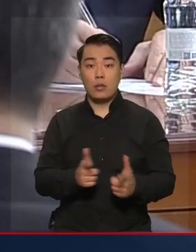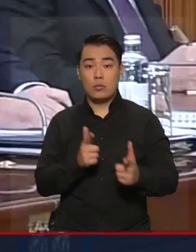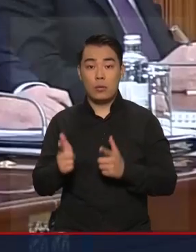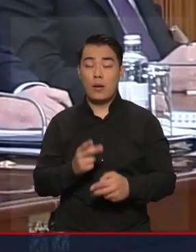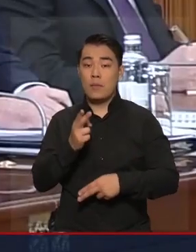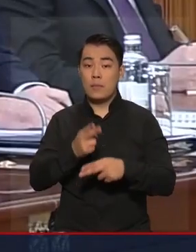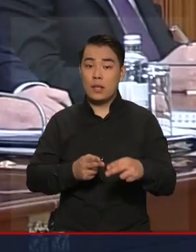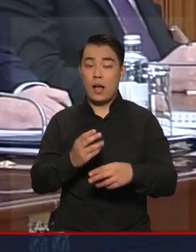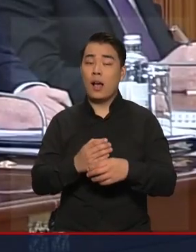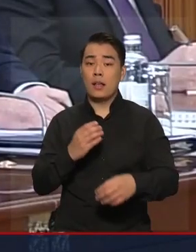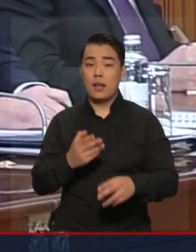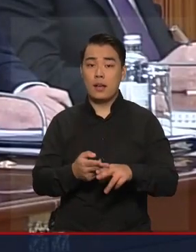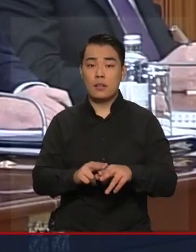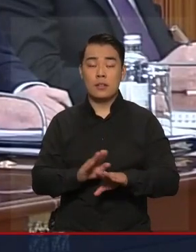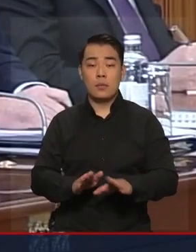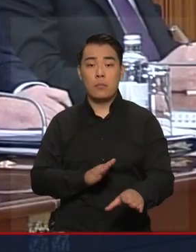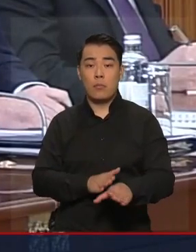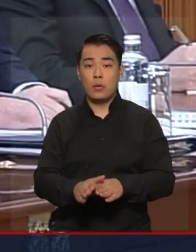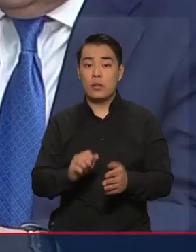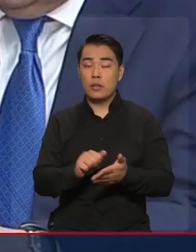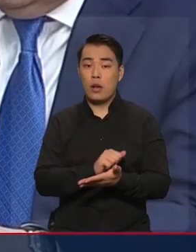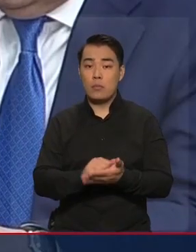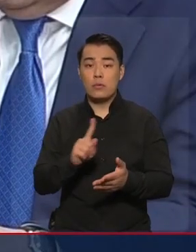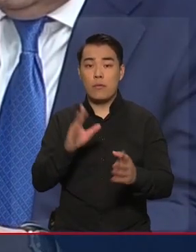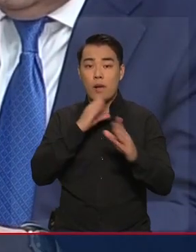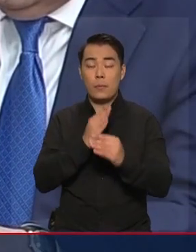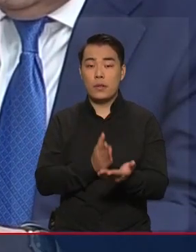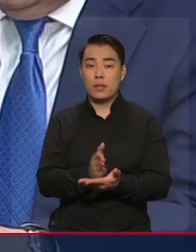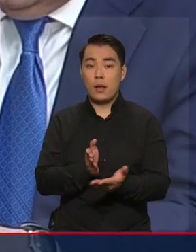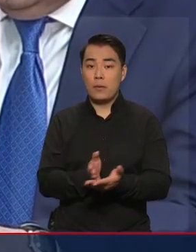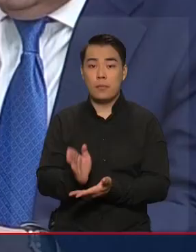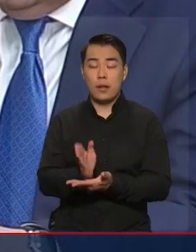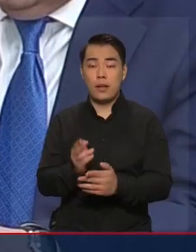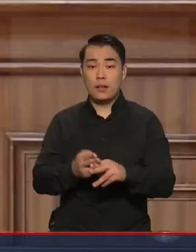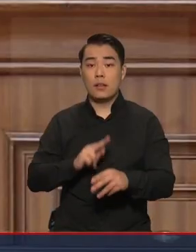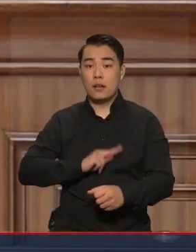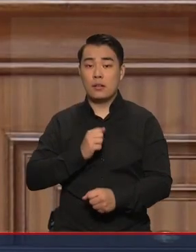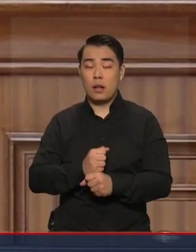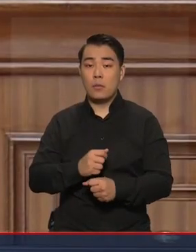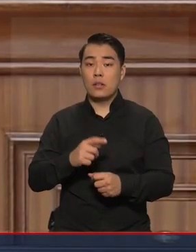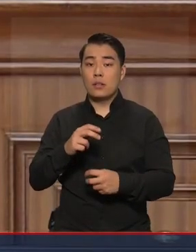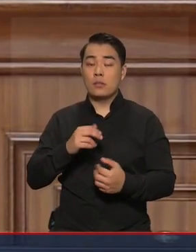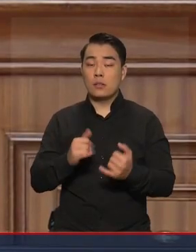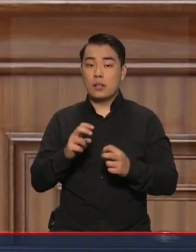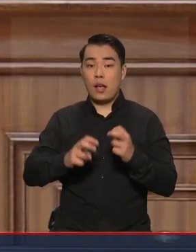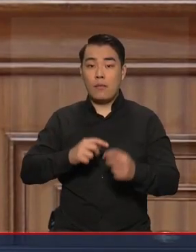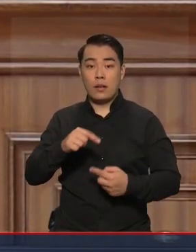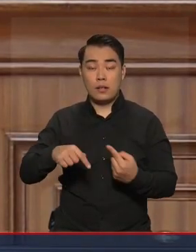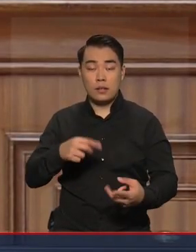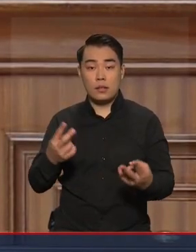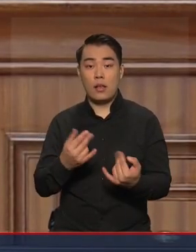из металлов – это далеко не полный перечень перспективных направлений. Этим надо заниматься. Если сейчас не создать такие